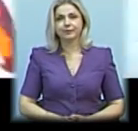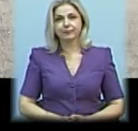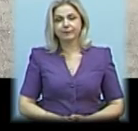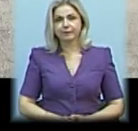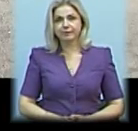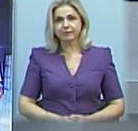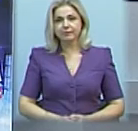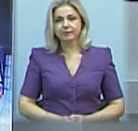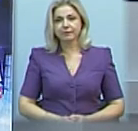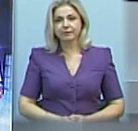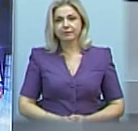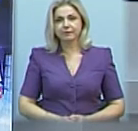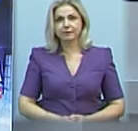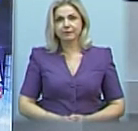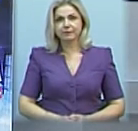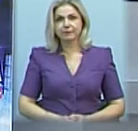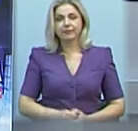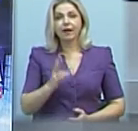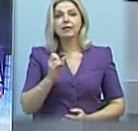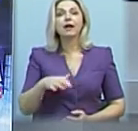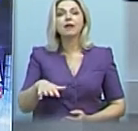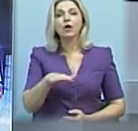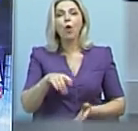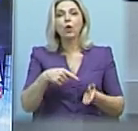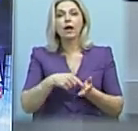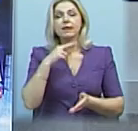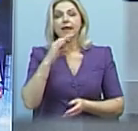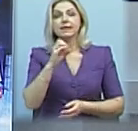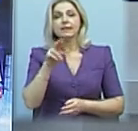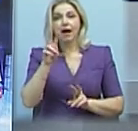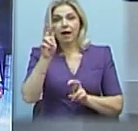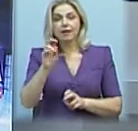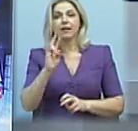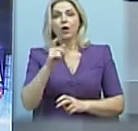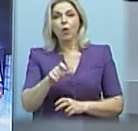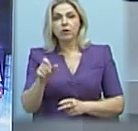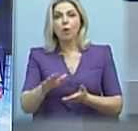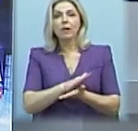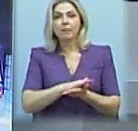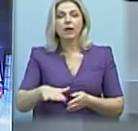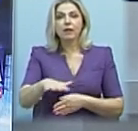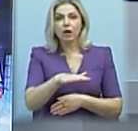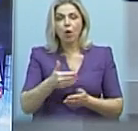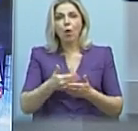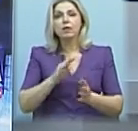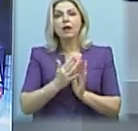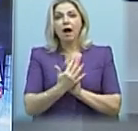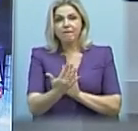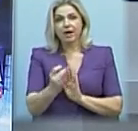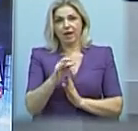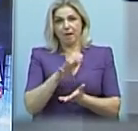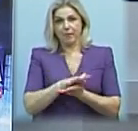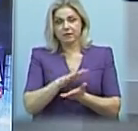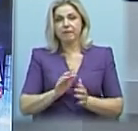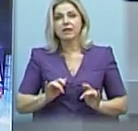новини Миколаївщини. А на території городища «Дикий сад» миколаївці прибирали територію від трави та сміття.